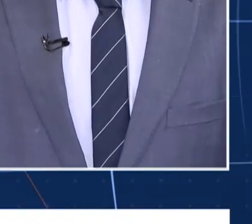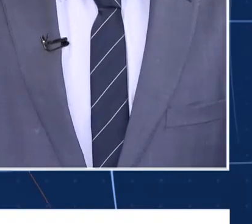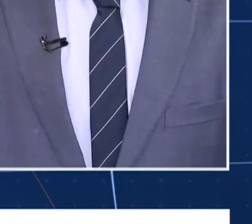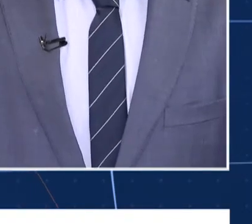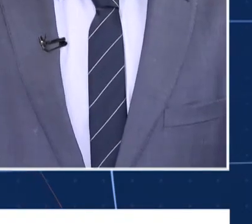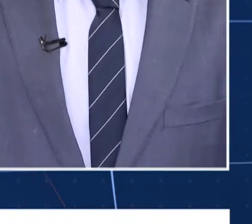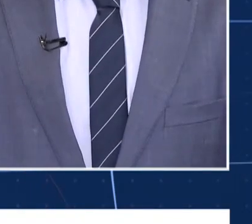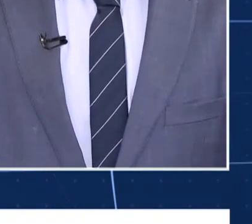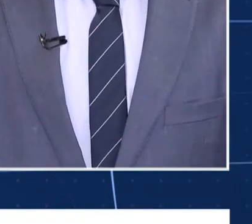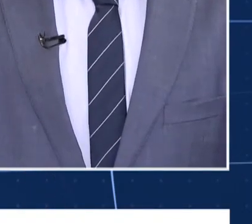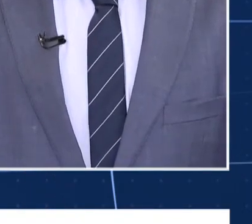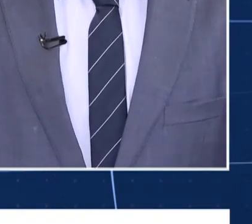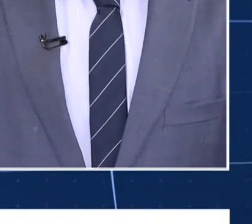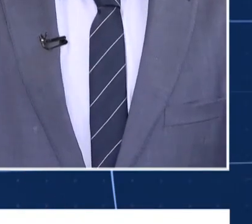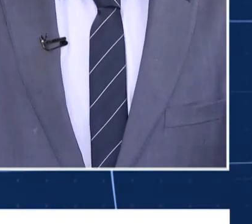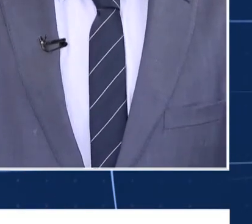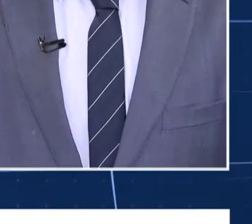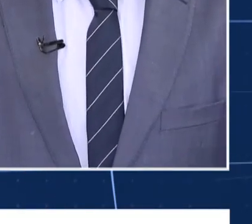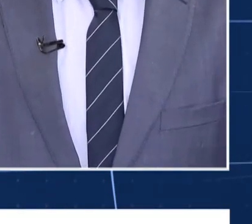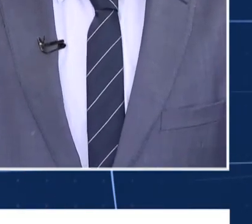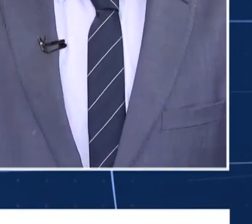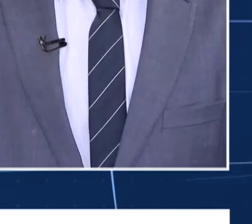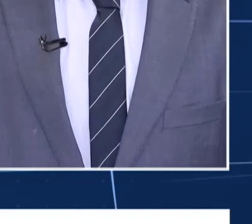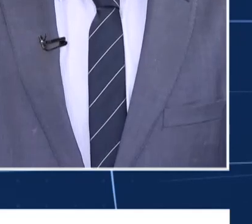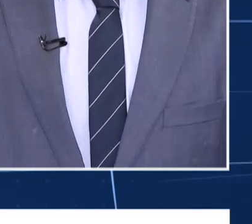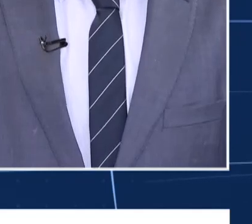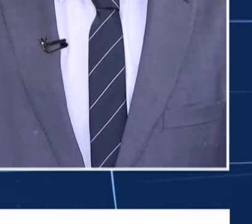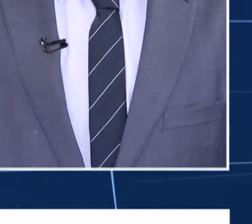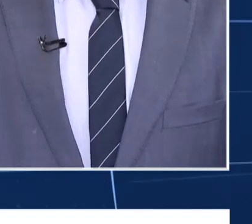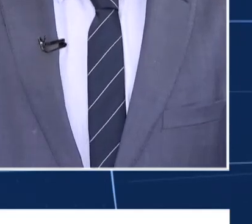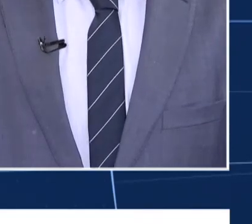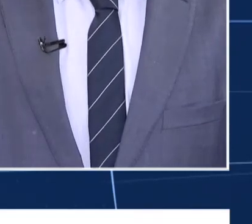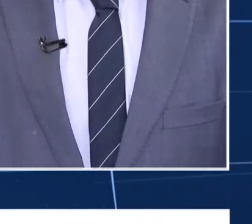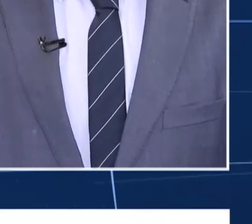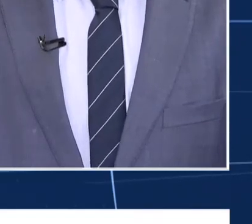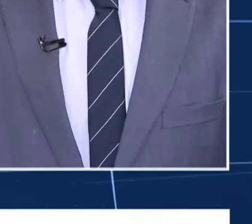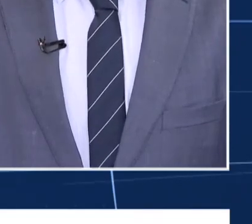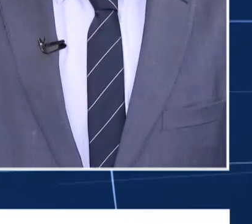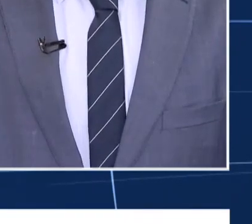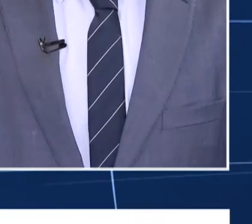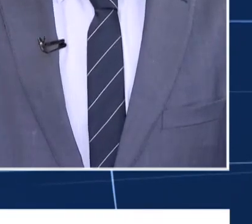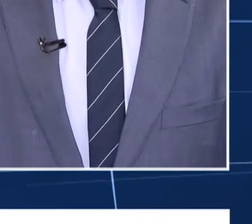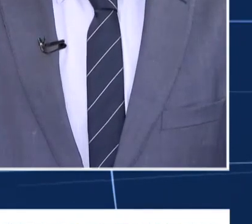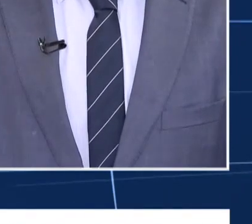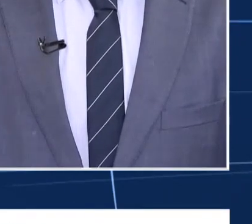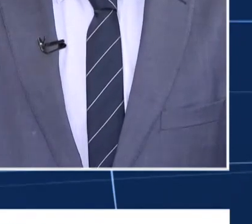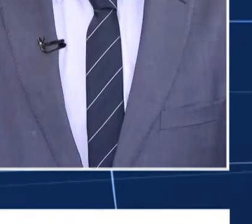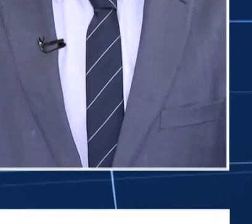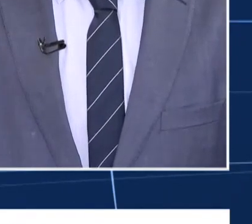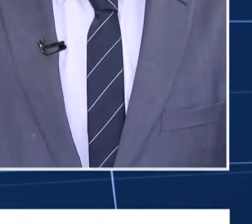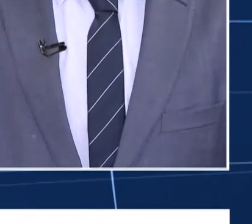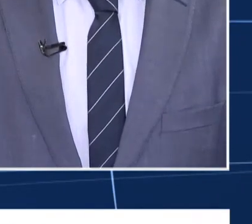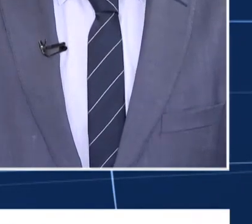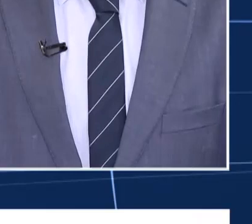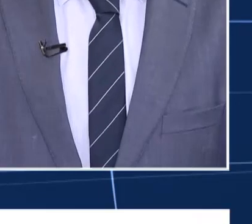έχουν μόνιμο χαρακτήρα και θα δούμε τώρα τι θα πει και στη συνέχεια και αν θα αναφερθεί σε ένα πακέτο έξτρα παρεμβάσεων για τη στήριξη νοικοκυριών